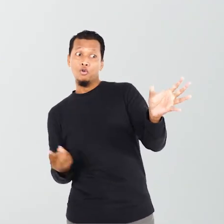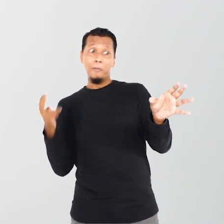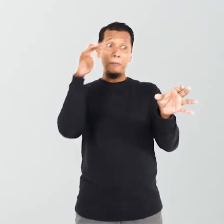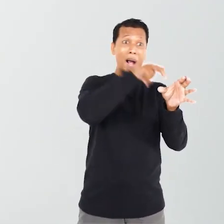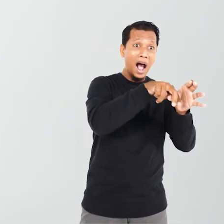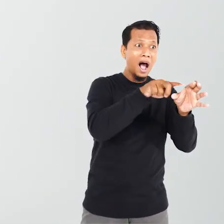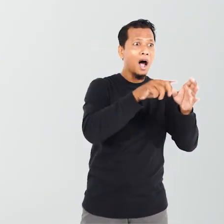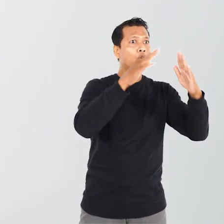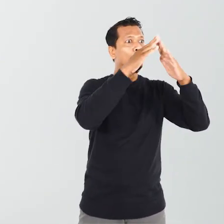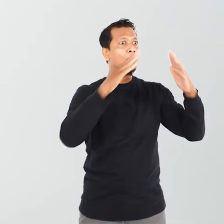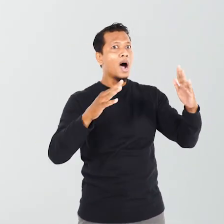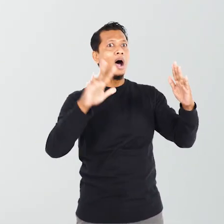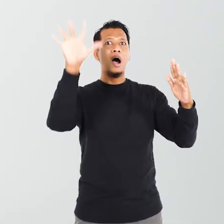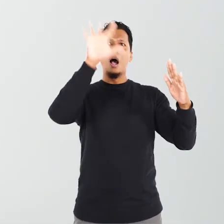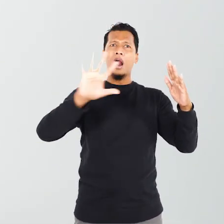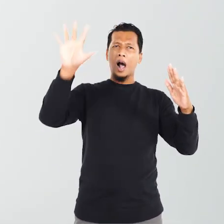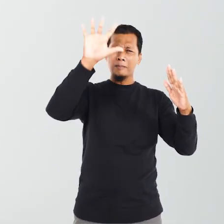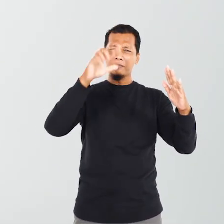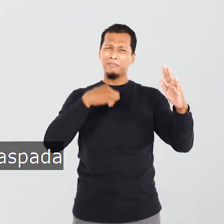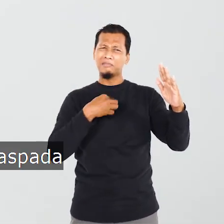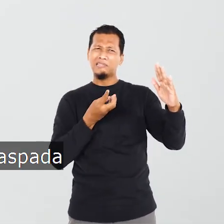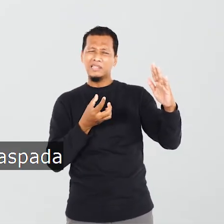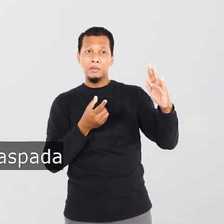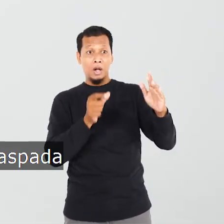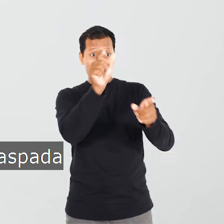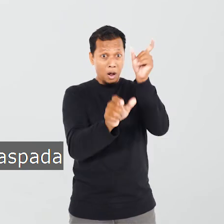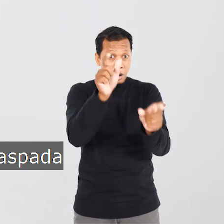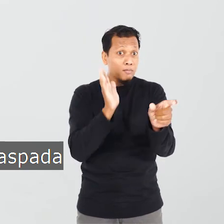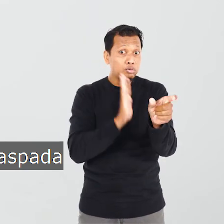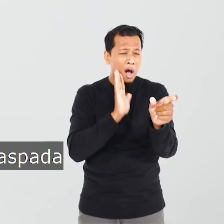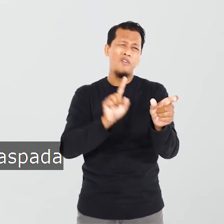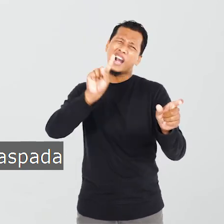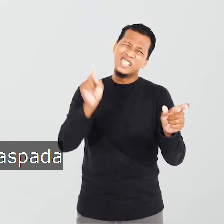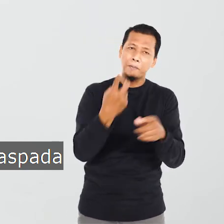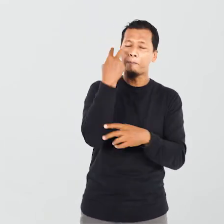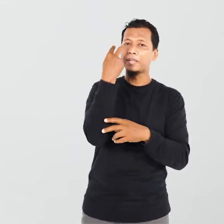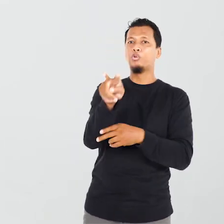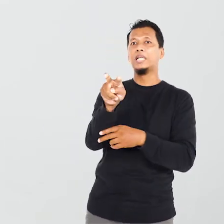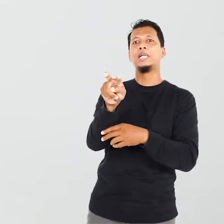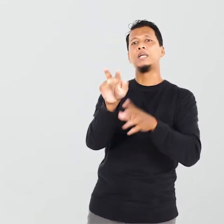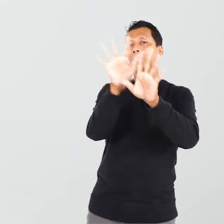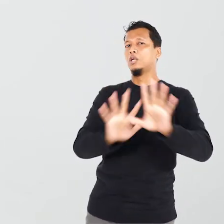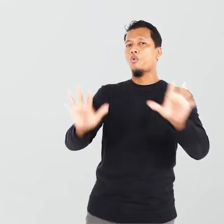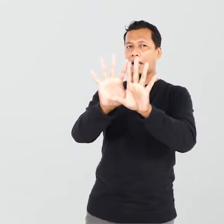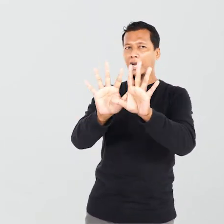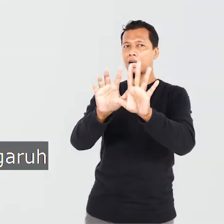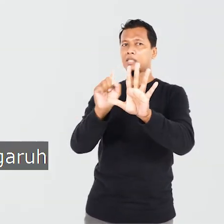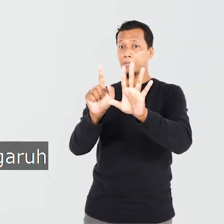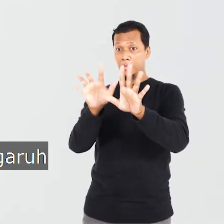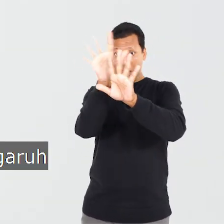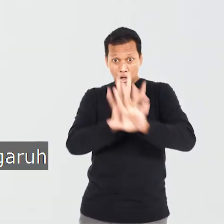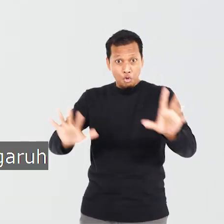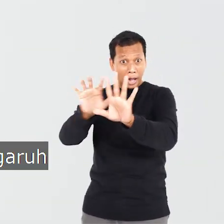rumah buat gua. Kita itu cuma bagian kecil dari semesta doang. Makanya anak-anak muda sekarang tuh harus lebih aware dan peduli sama lingkungan.